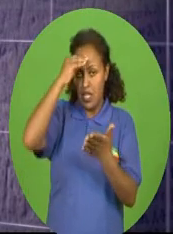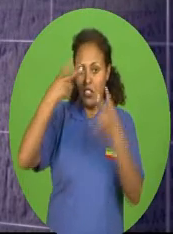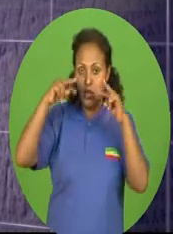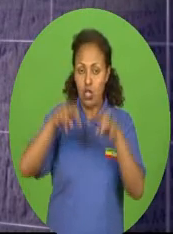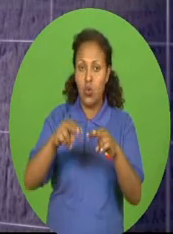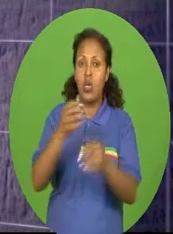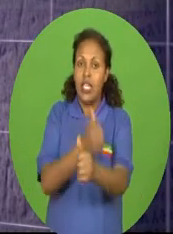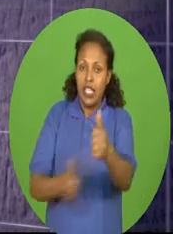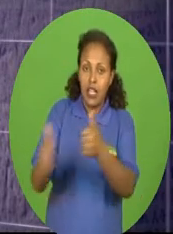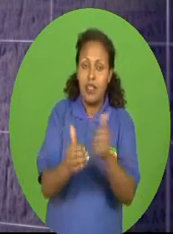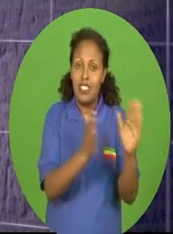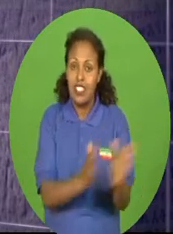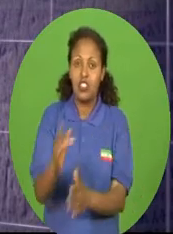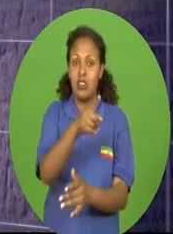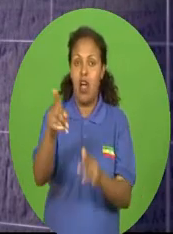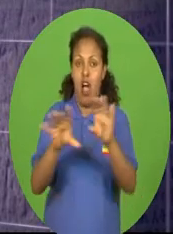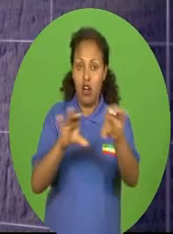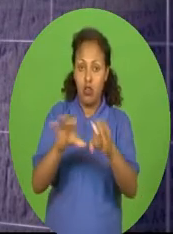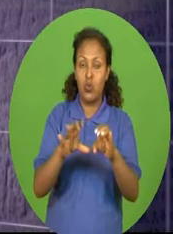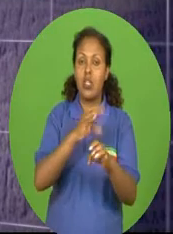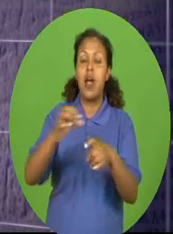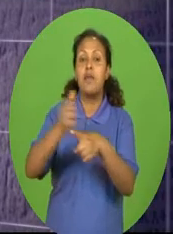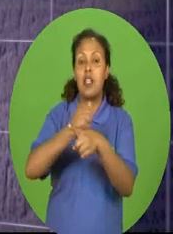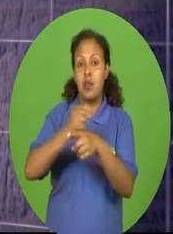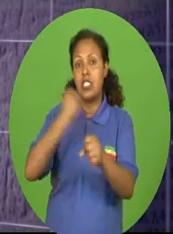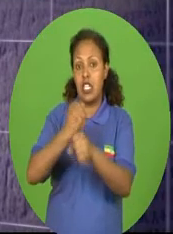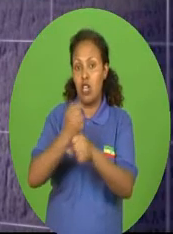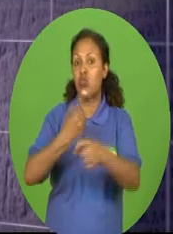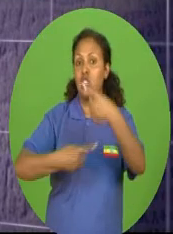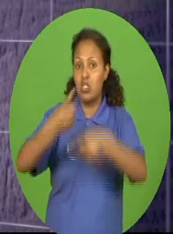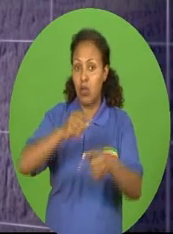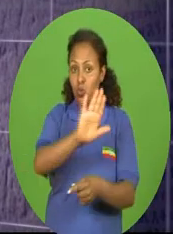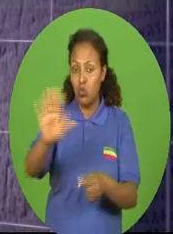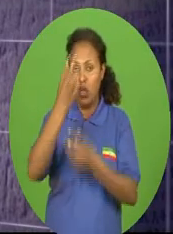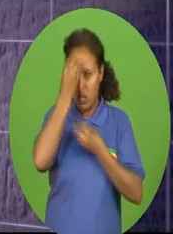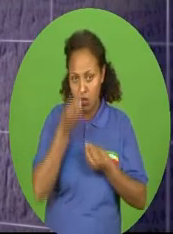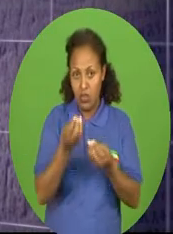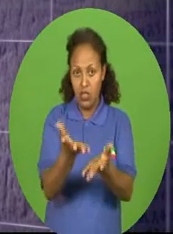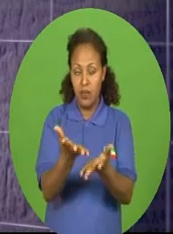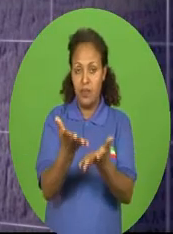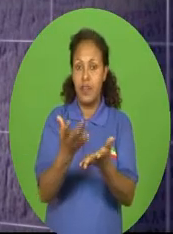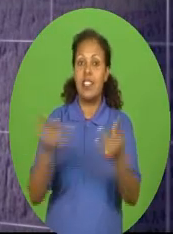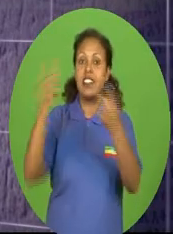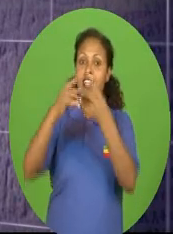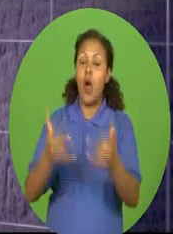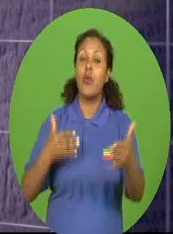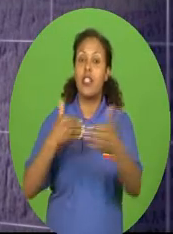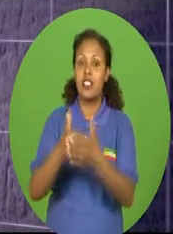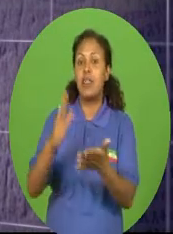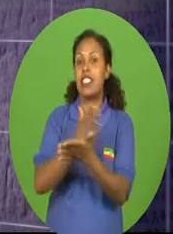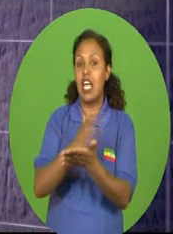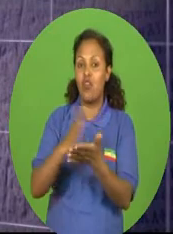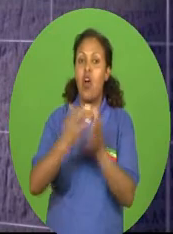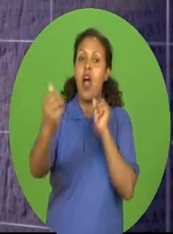ርዕሰ ጉዳዩን አስመልክቶ ቅድመ ዝግጅት አድርጋችሁና መልመጃዎችን ሰርታችሁ እንድትመጡ አሳስባችኋለሁ።